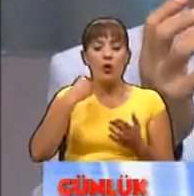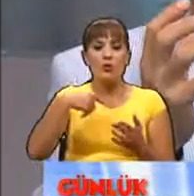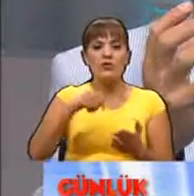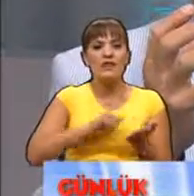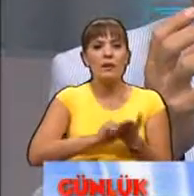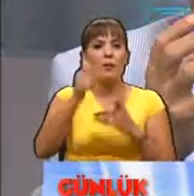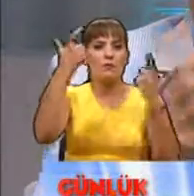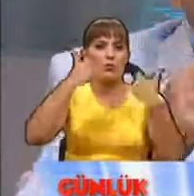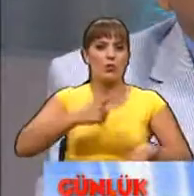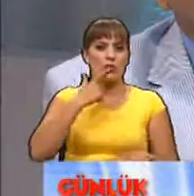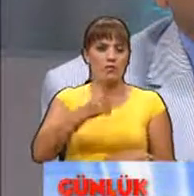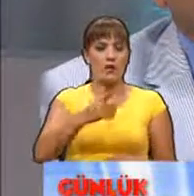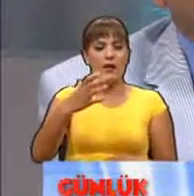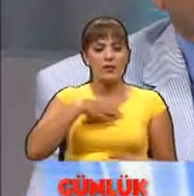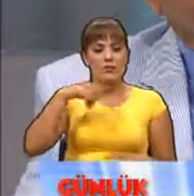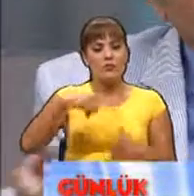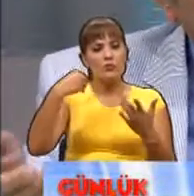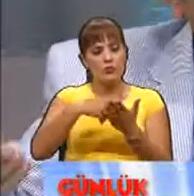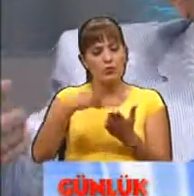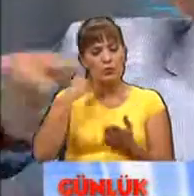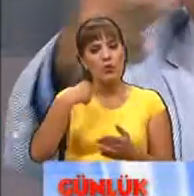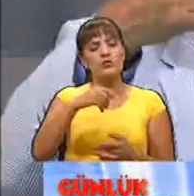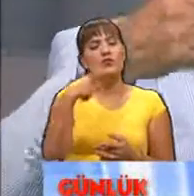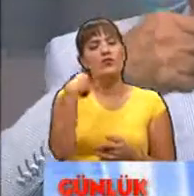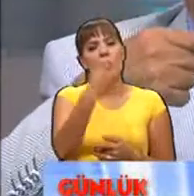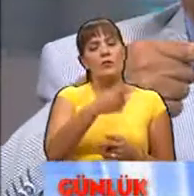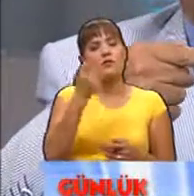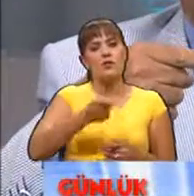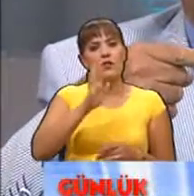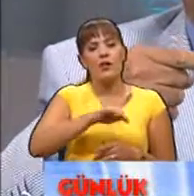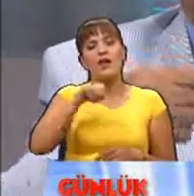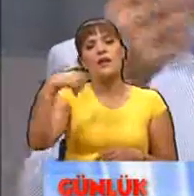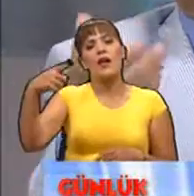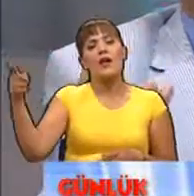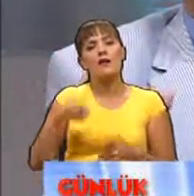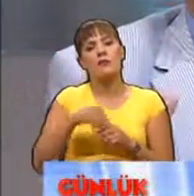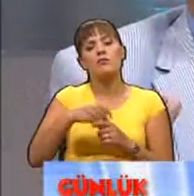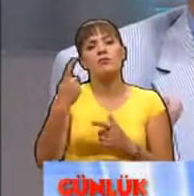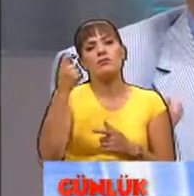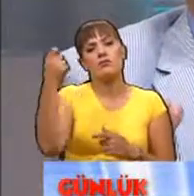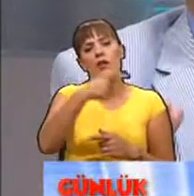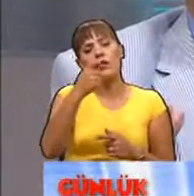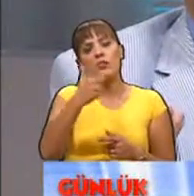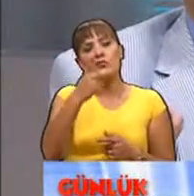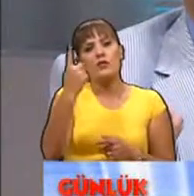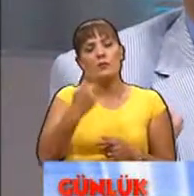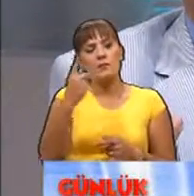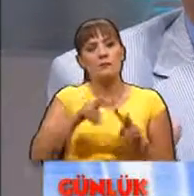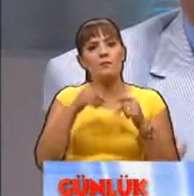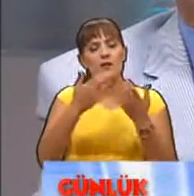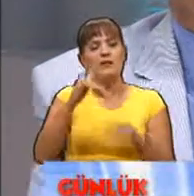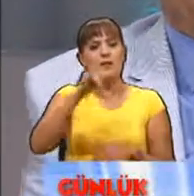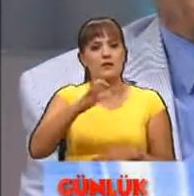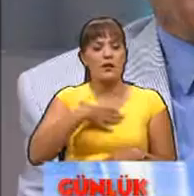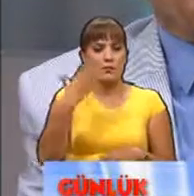borcun tamamından sorumludur. Kendisi bu borcu ifa etmek zorunda kaldığında sonradan diğerlerine rücu eder. Tabii ki üçte bir miras hakkına